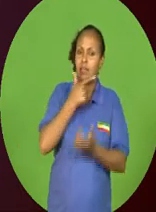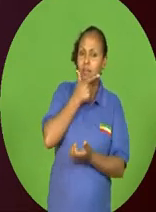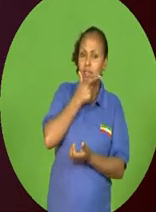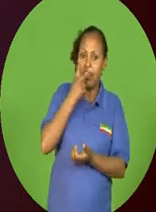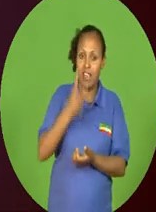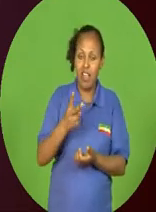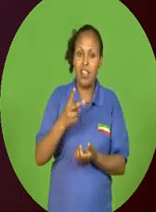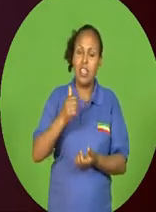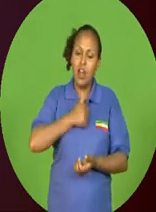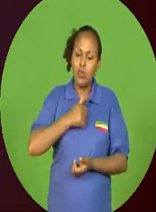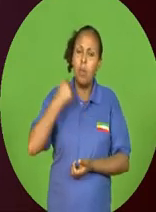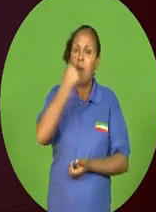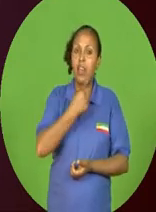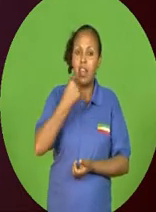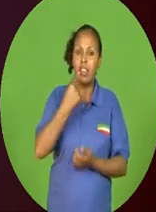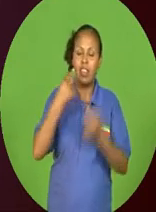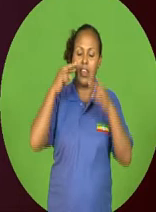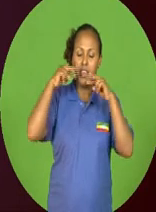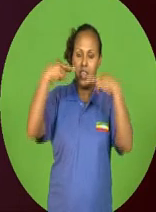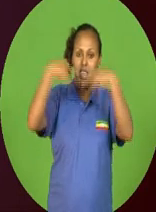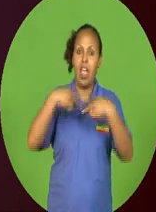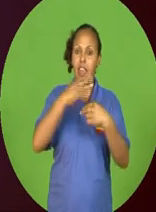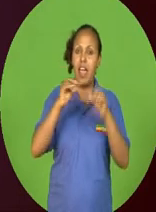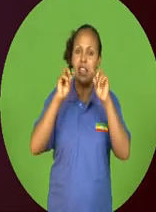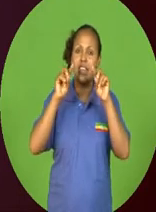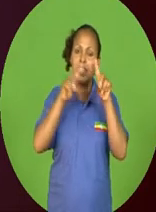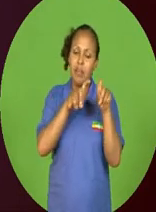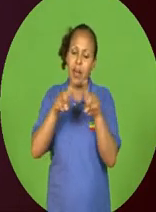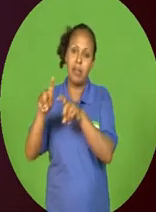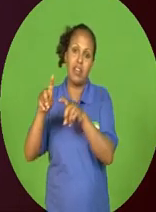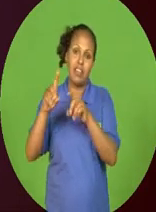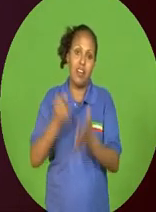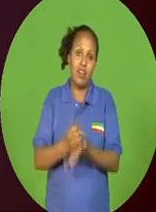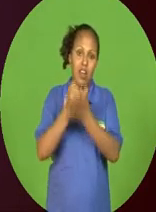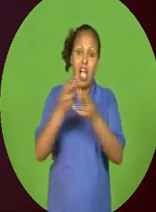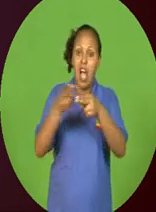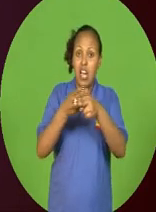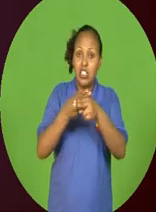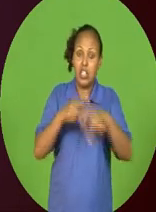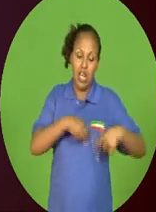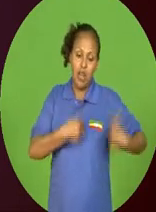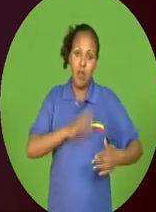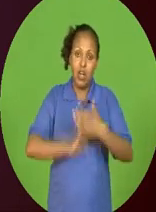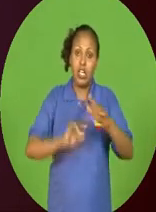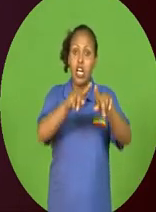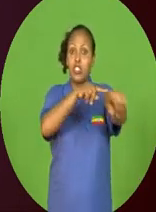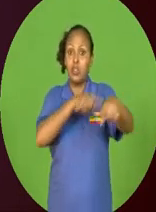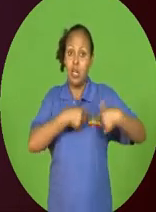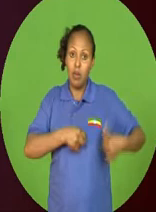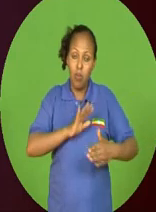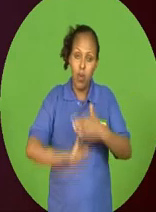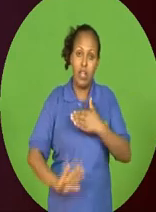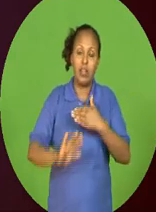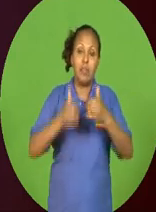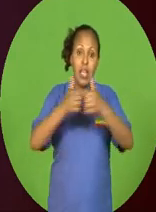ህይወትን እንዲታዘብ የራሱንም ማንነት እንዲያጤንና እንዲመረምር ያደርጋል። አጭር ልቦለድ